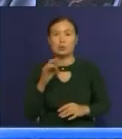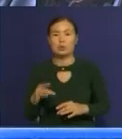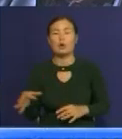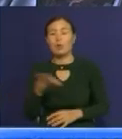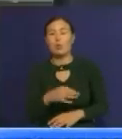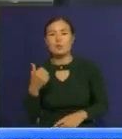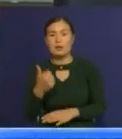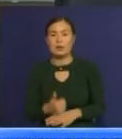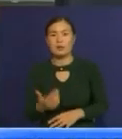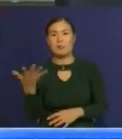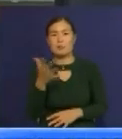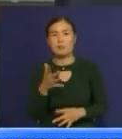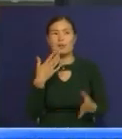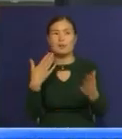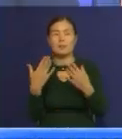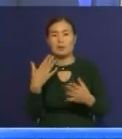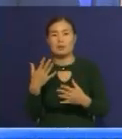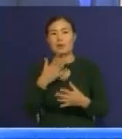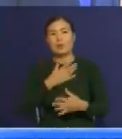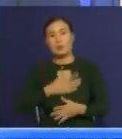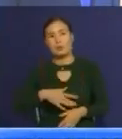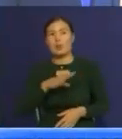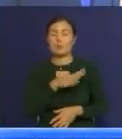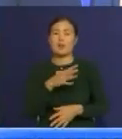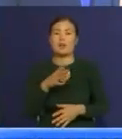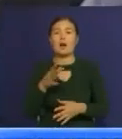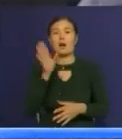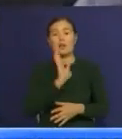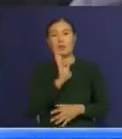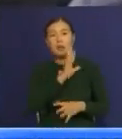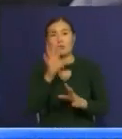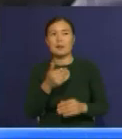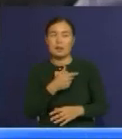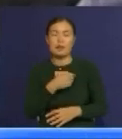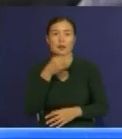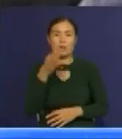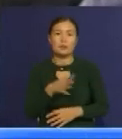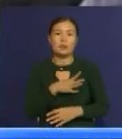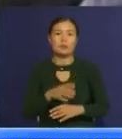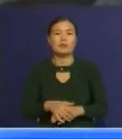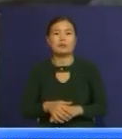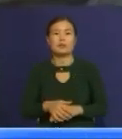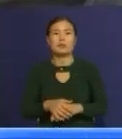облыс әкімімен бүкпесіз әңгімелескеніне көңілі толса керек. Ақжаулықты аналар тілегін де жеткізді.